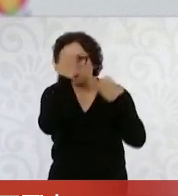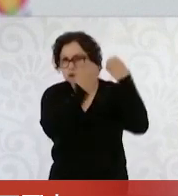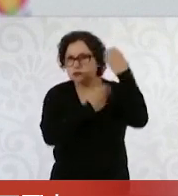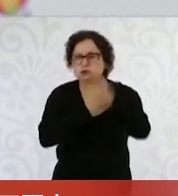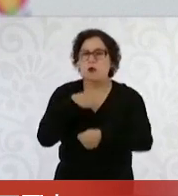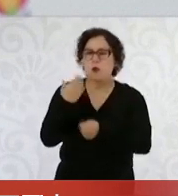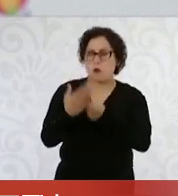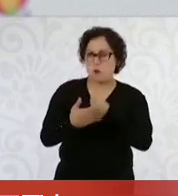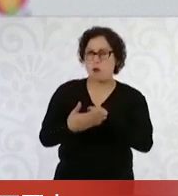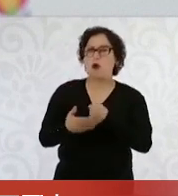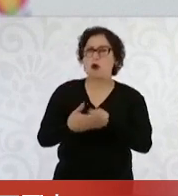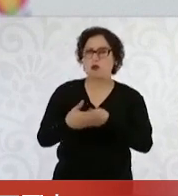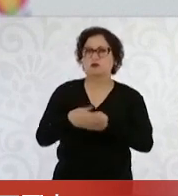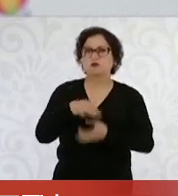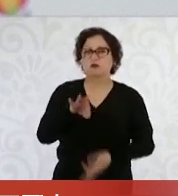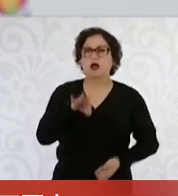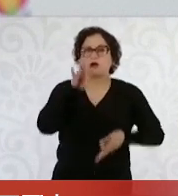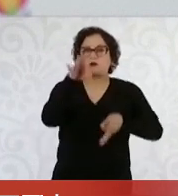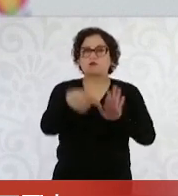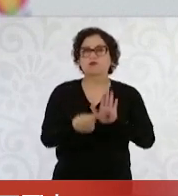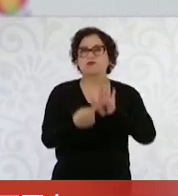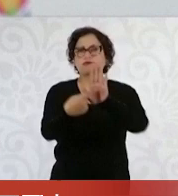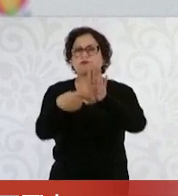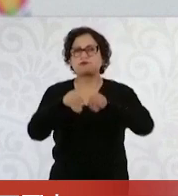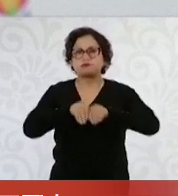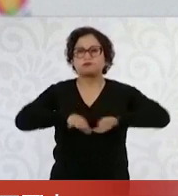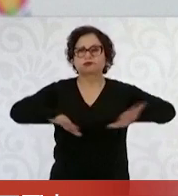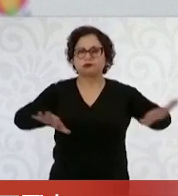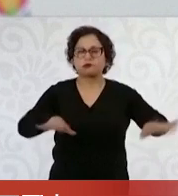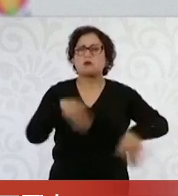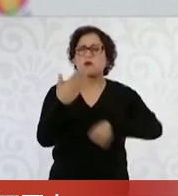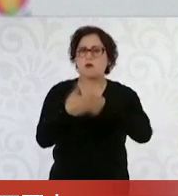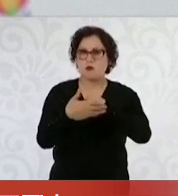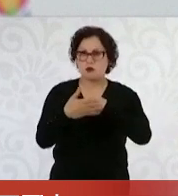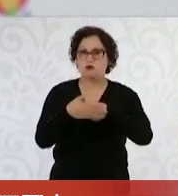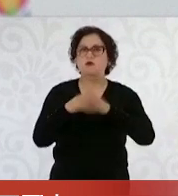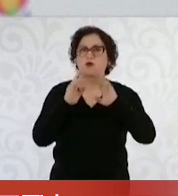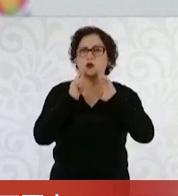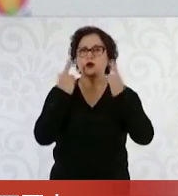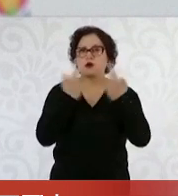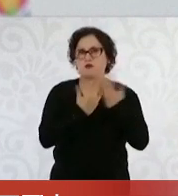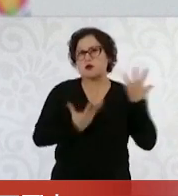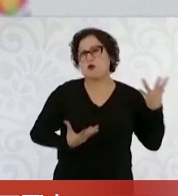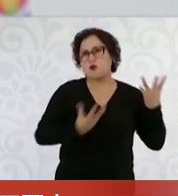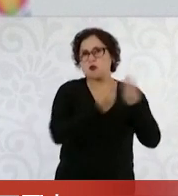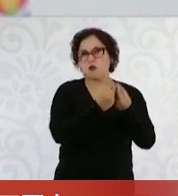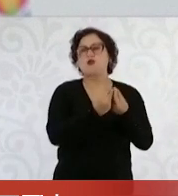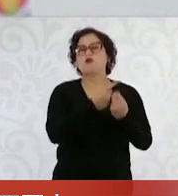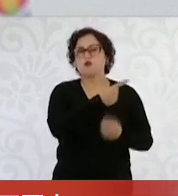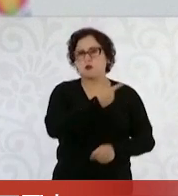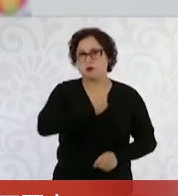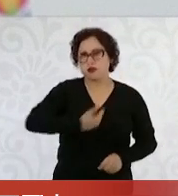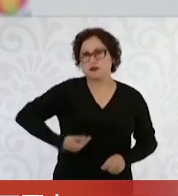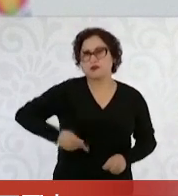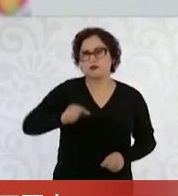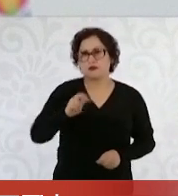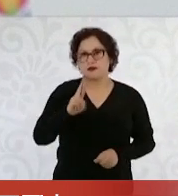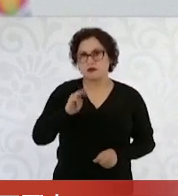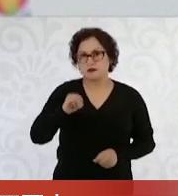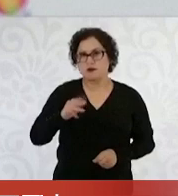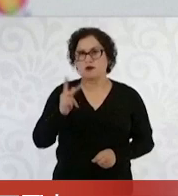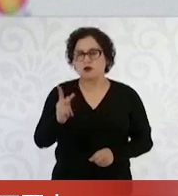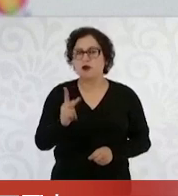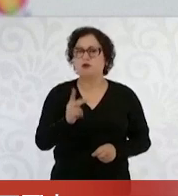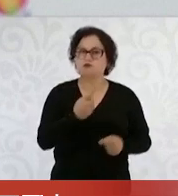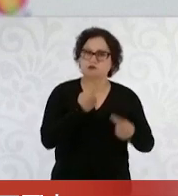面临的移民、贸易和安全等问题。与此同时，两支前往美国边境的移民大篷车